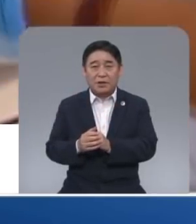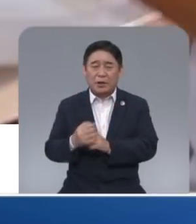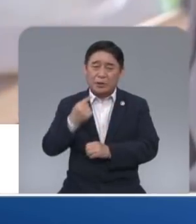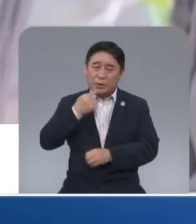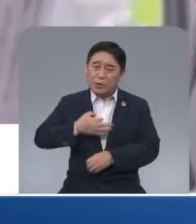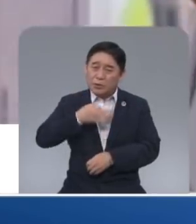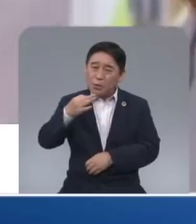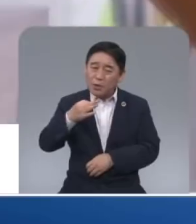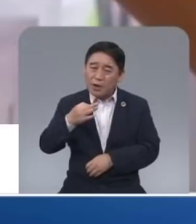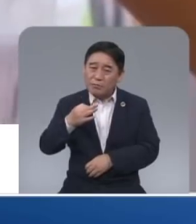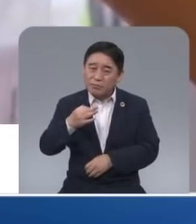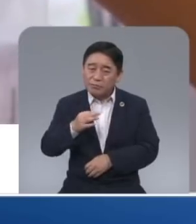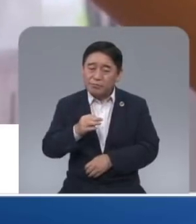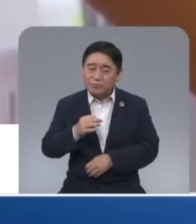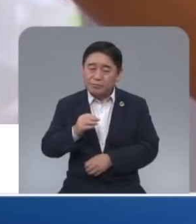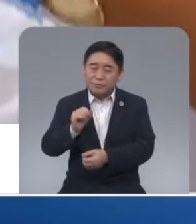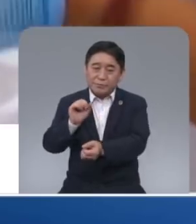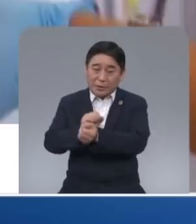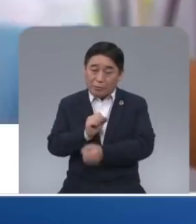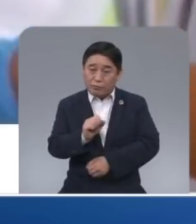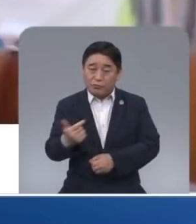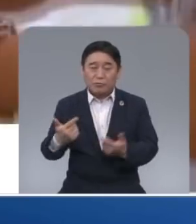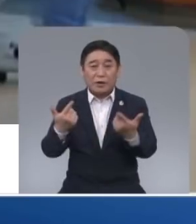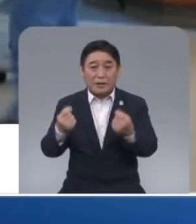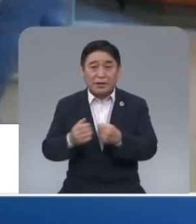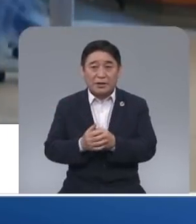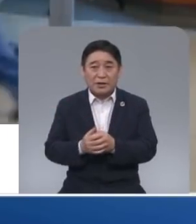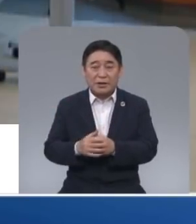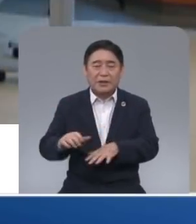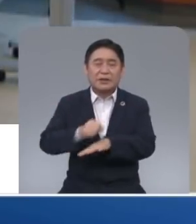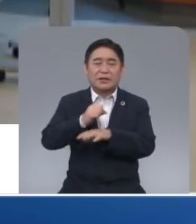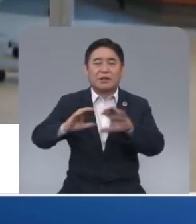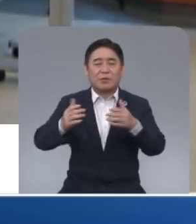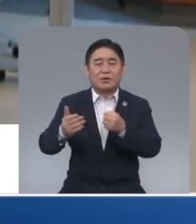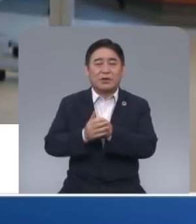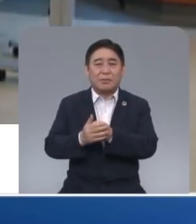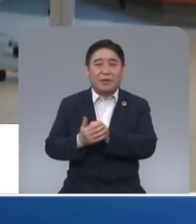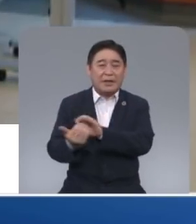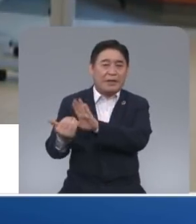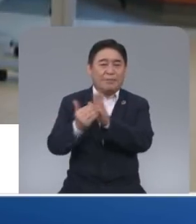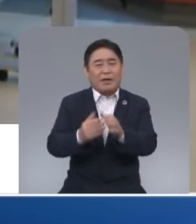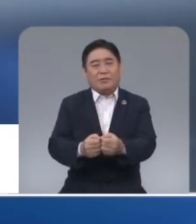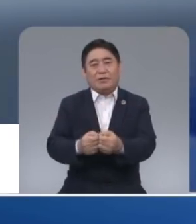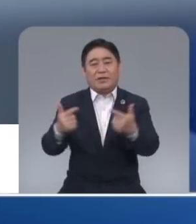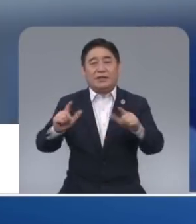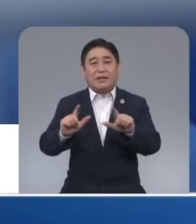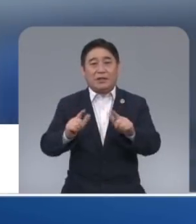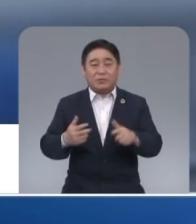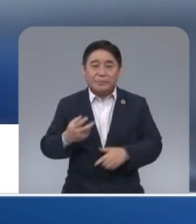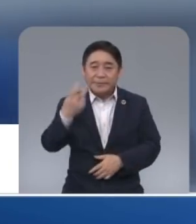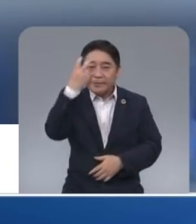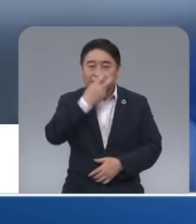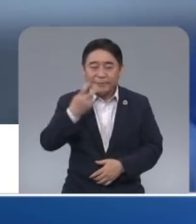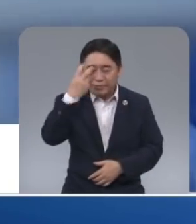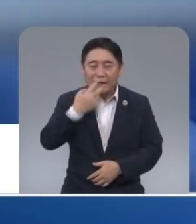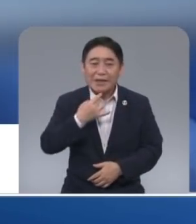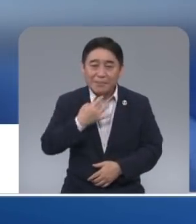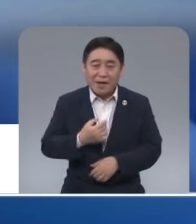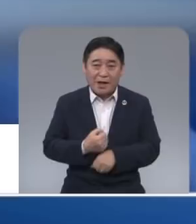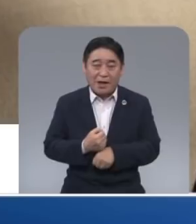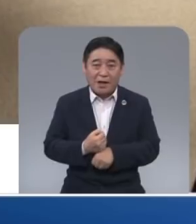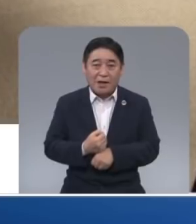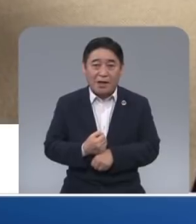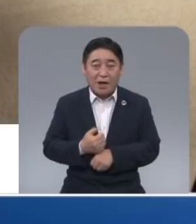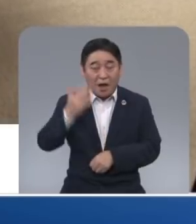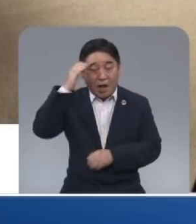독감 치명률과 같은 거거든요. 그래서 싱가포르도 지금 방역을 더 확대하지는 않고 지금 관리를 하고 있는 상황이고요. 우리도